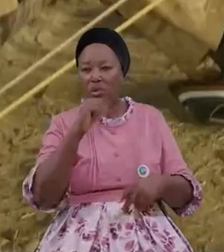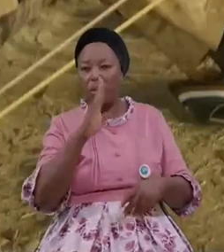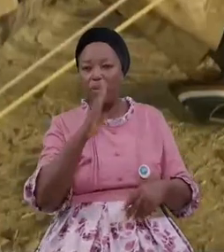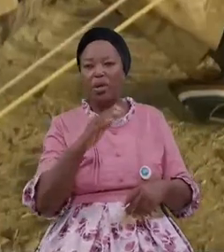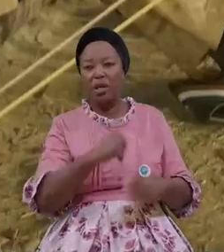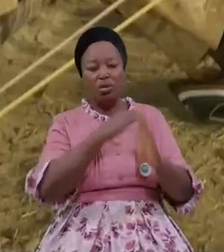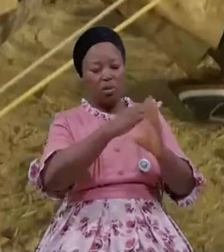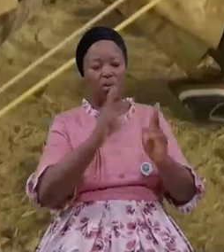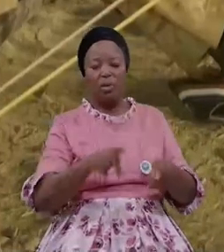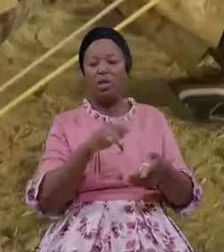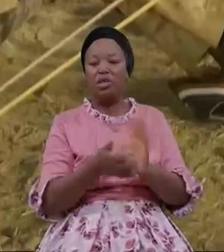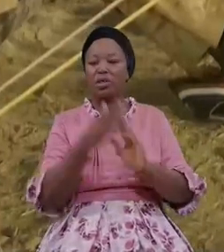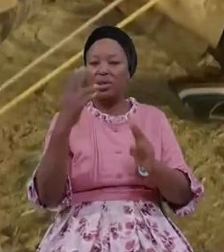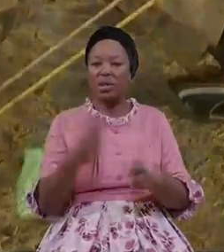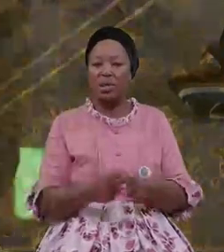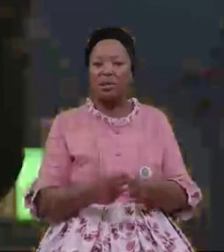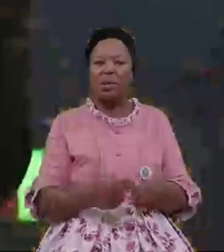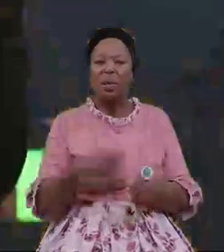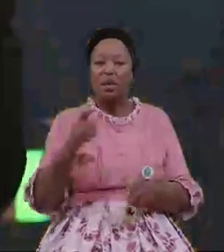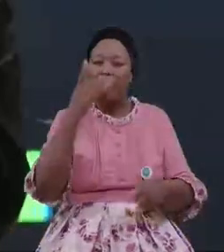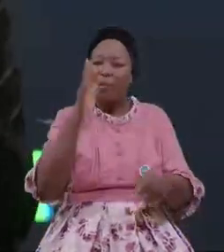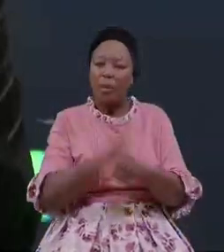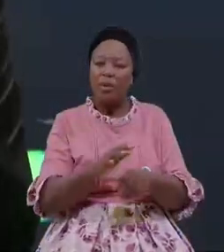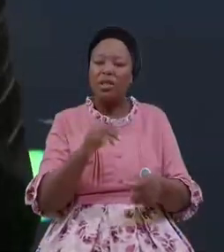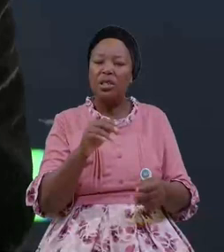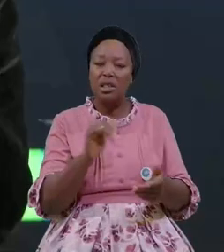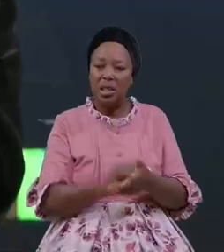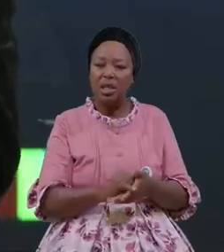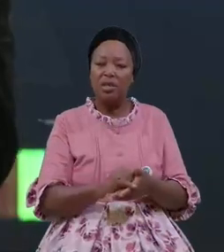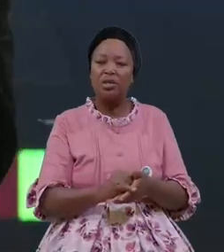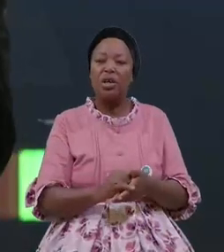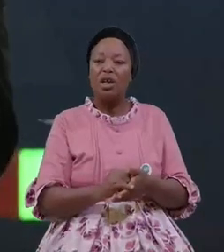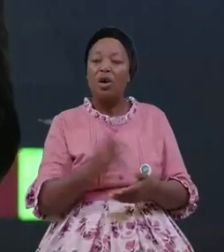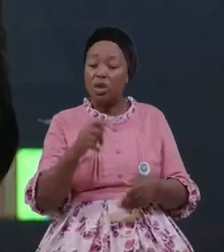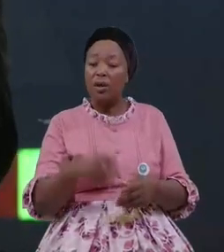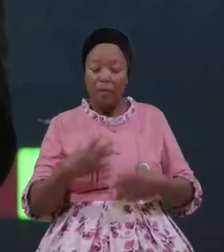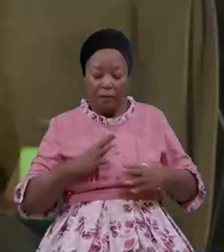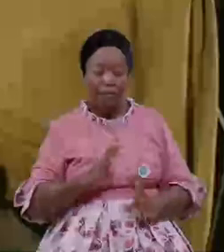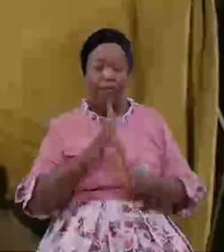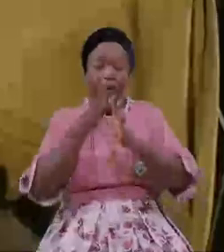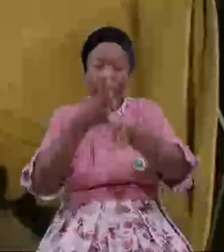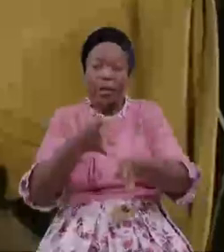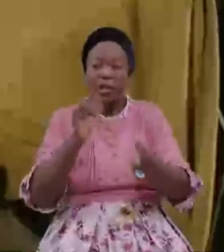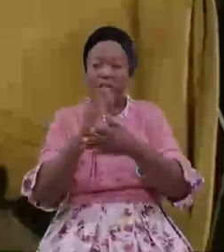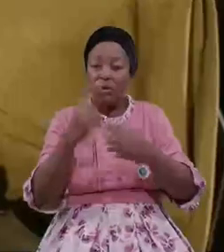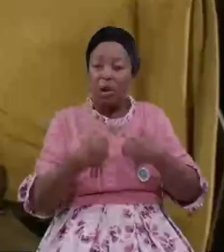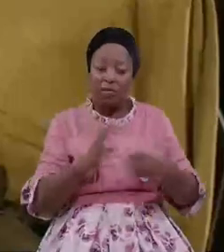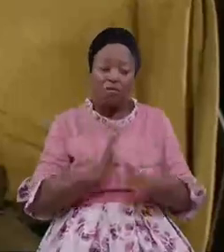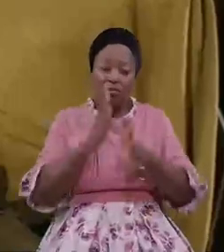pière d'achappement la le vomissement qui était sorti de vous vous n'allez plus aller